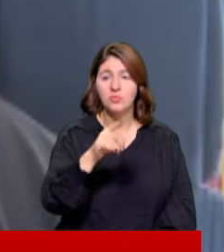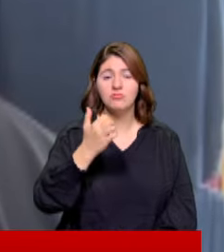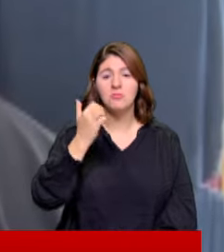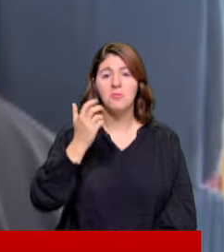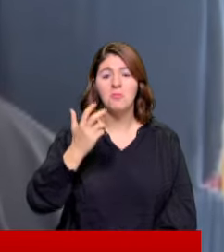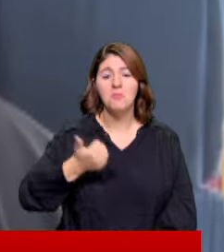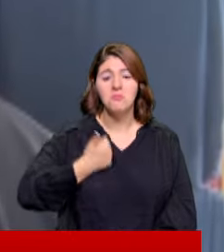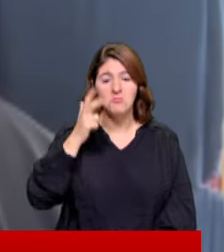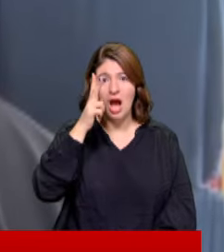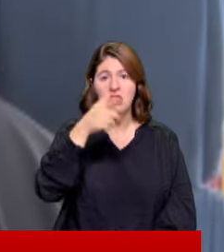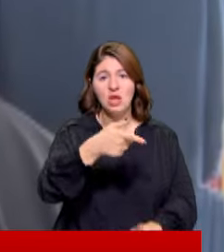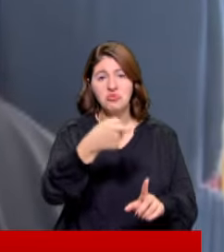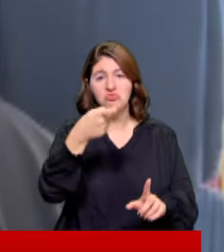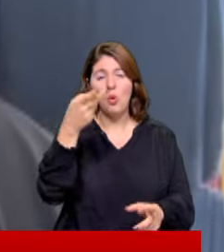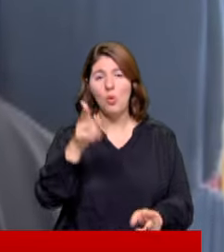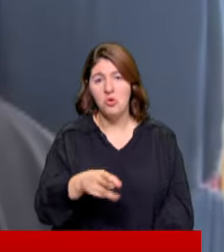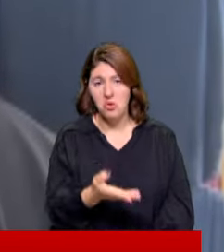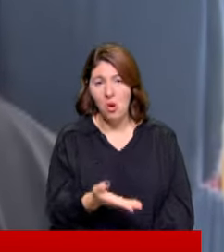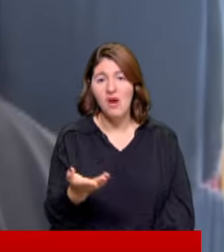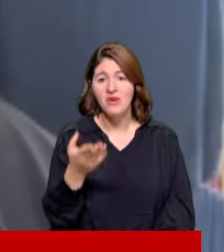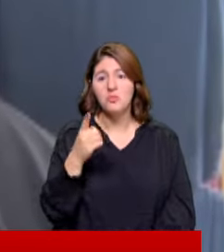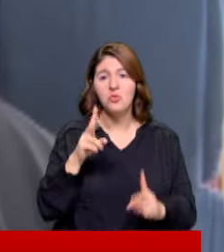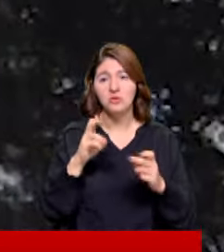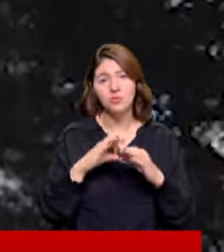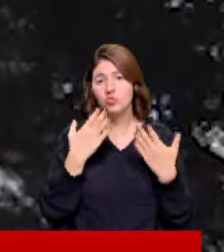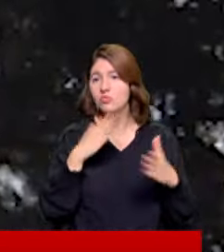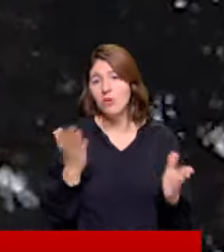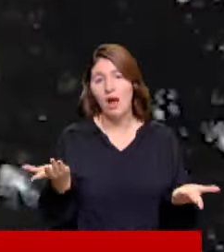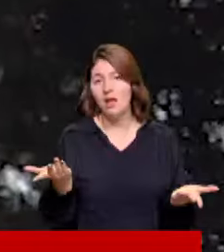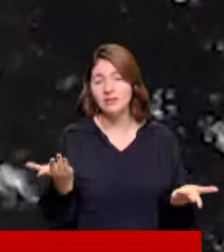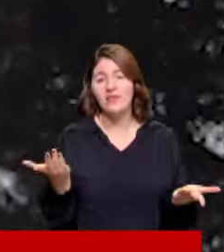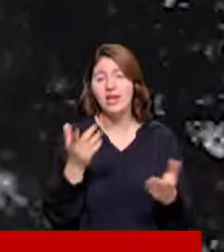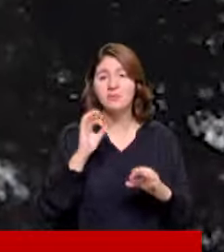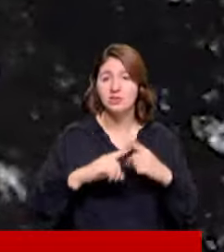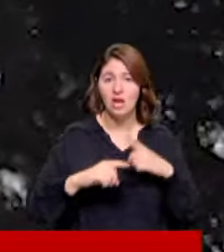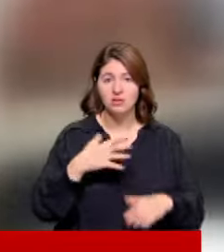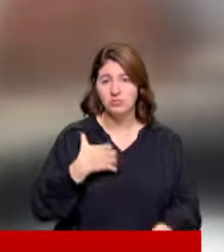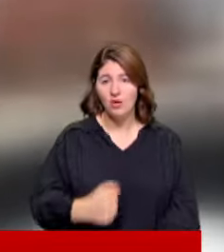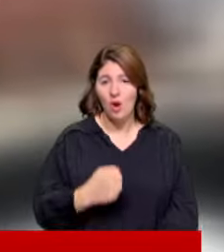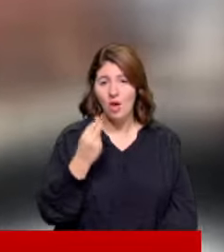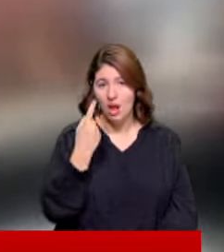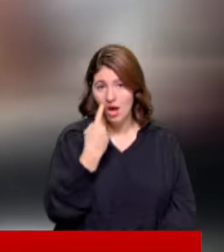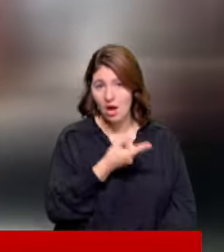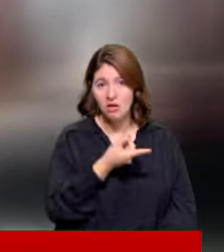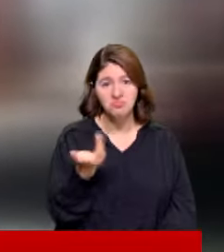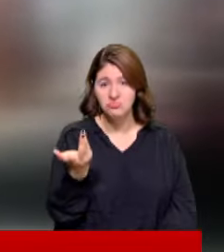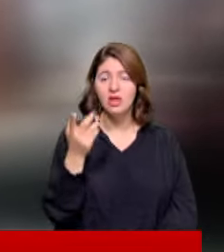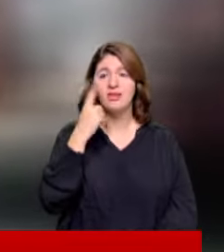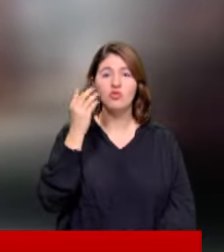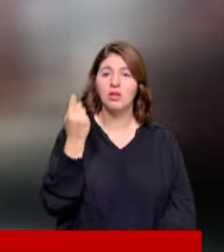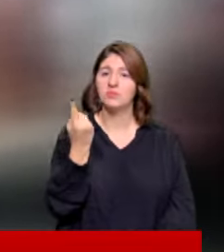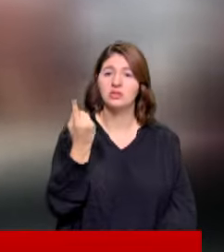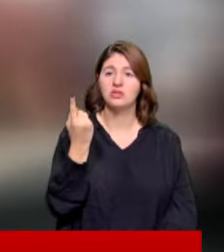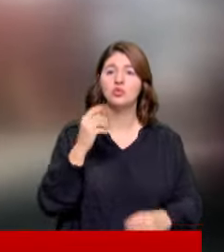maganda kurşunuyla ölüyor. Ve bu konuda da bir çözüm üretemedik maalesef. Yani hem siyasi irade olarak hem de devlet olarak,